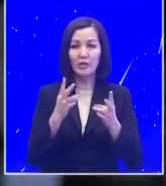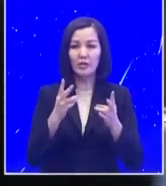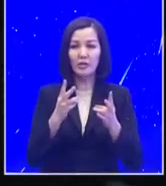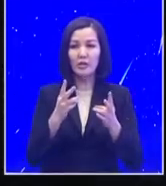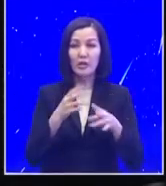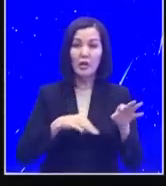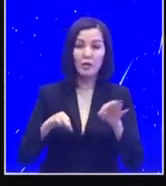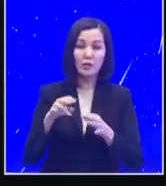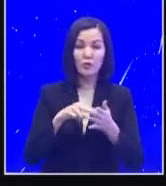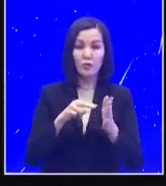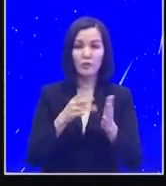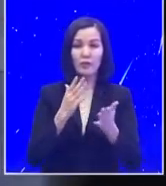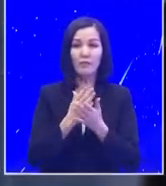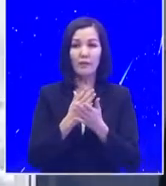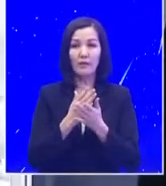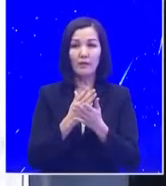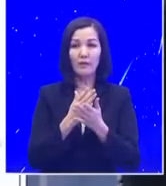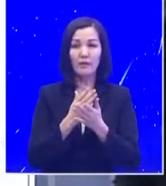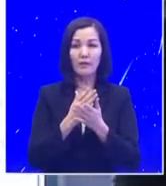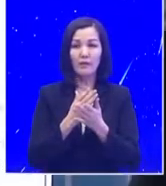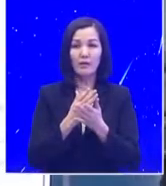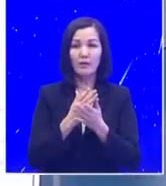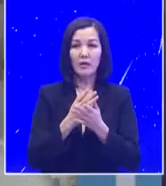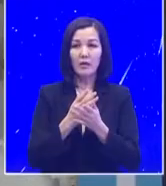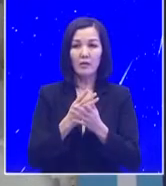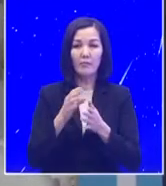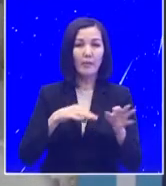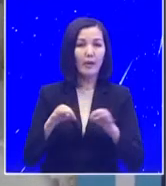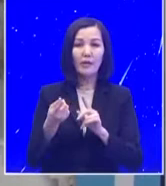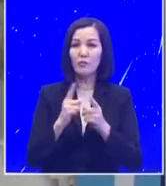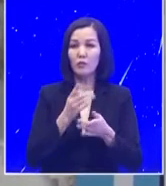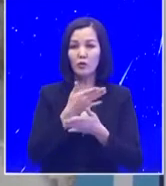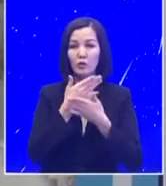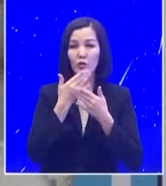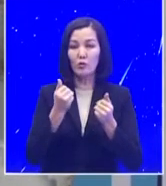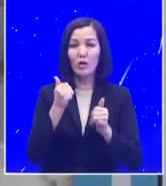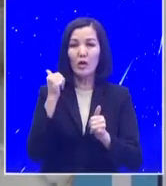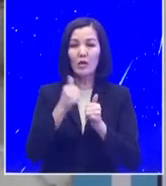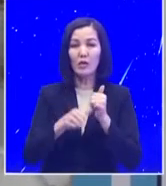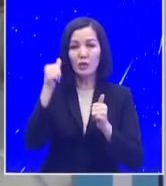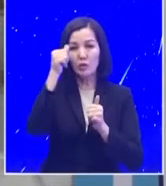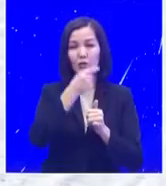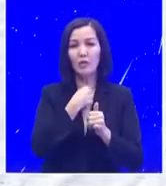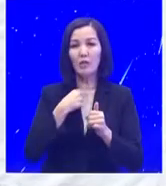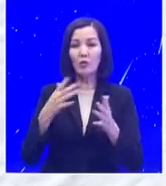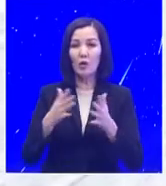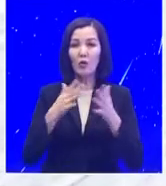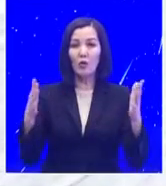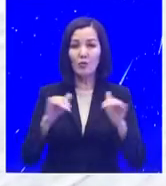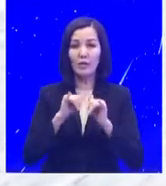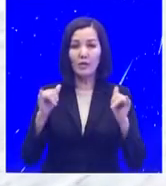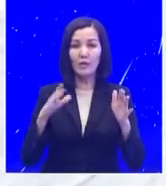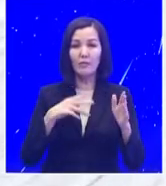қарастырылған. Все сохраненное, ничего нету, да? Халқы жыл санап өскен Талдықаланың ауқымы кеңейіп келеді. Биылдың